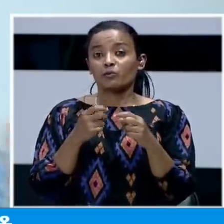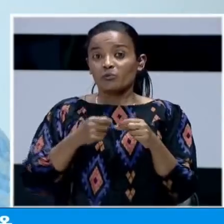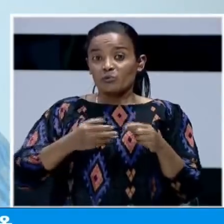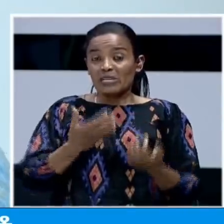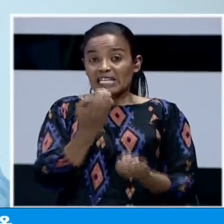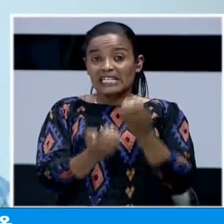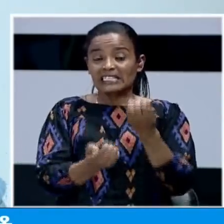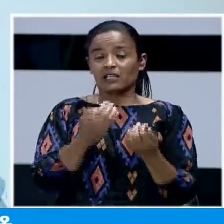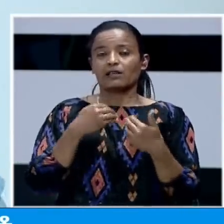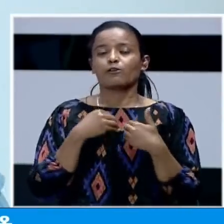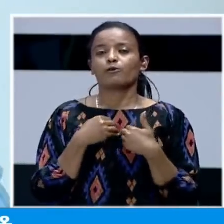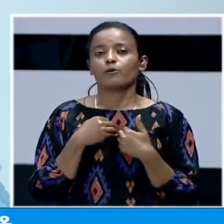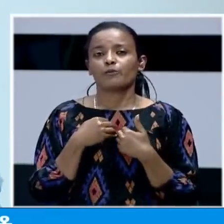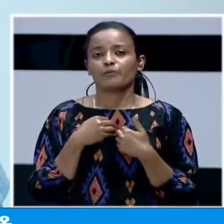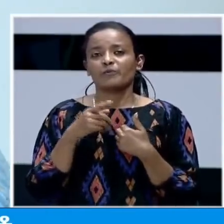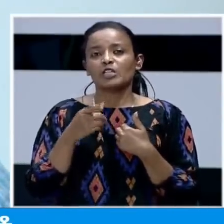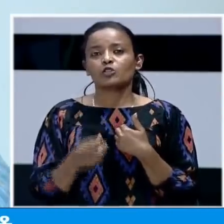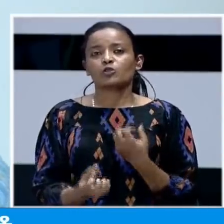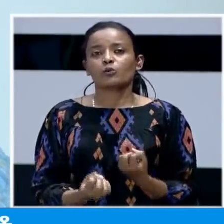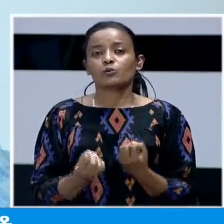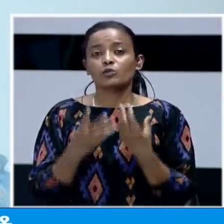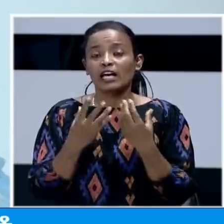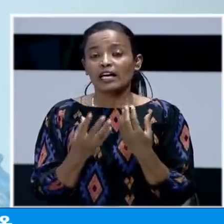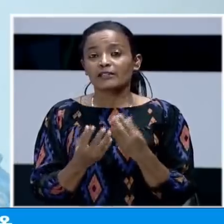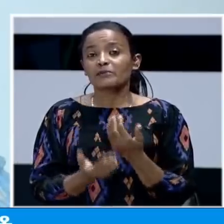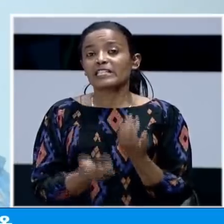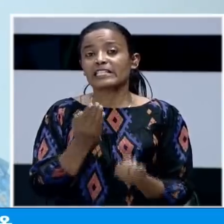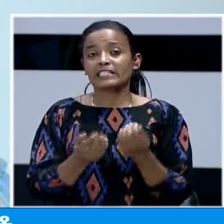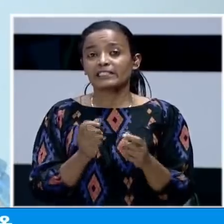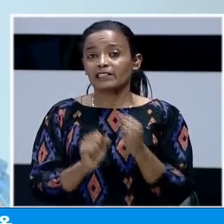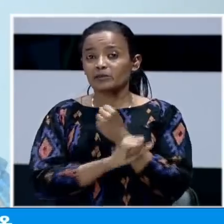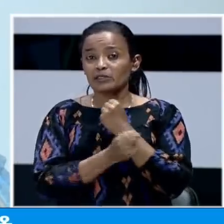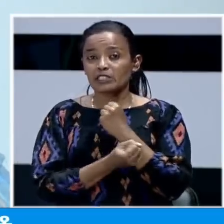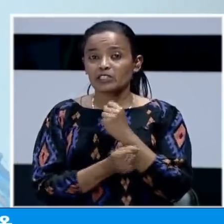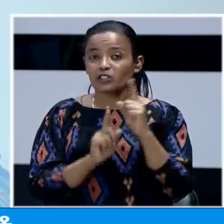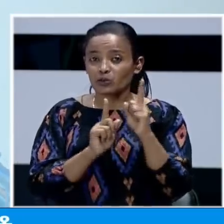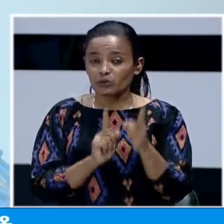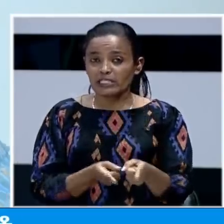معك انتات مالتي نازم بزحات بارامترس مسرت غيرو ملسك بزخل